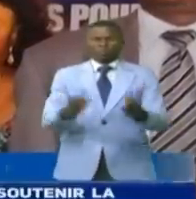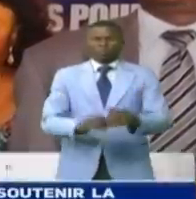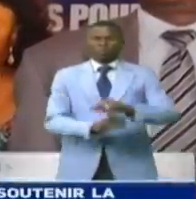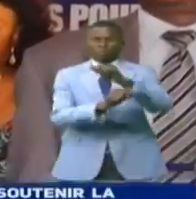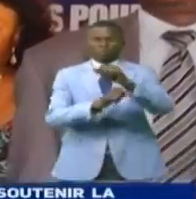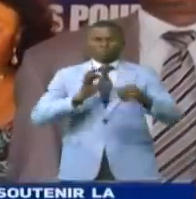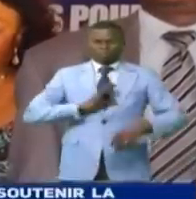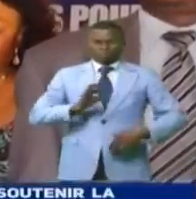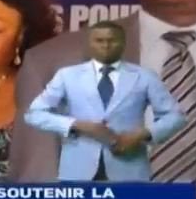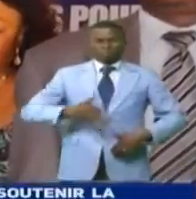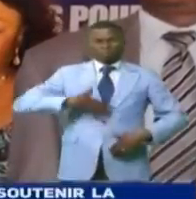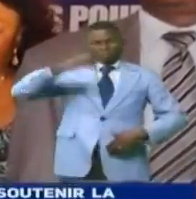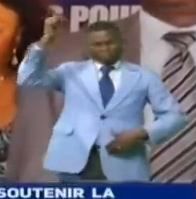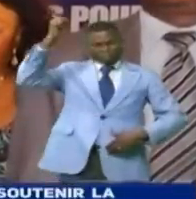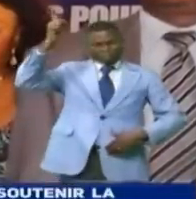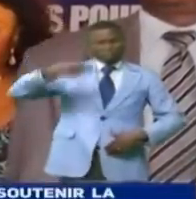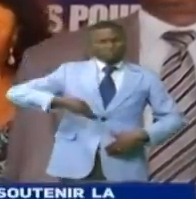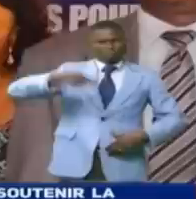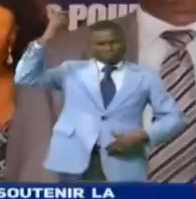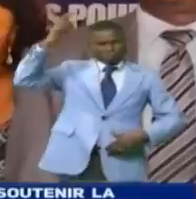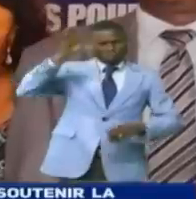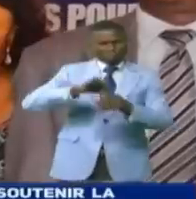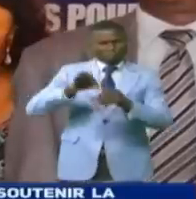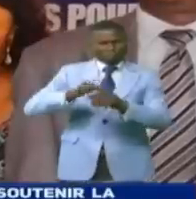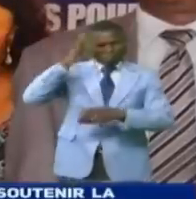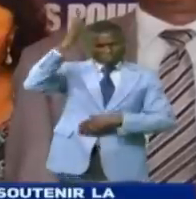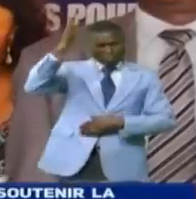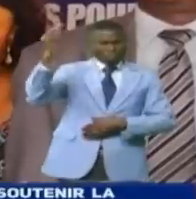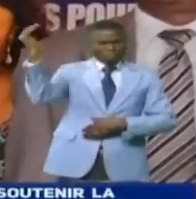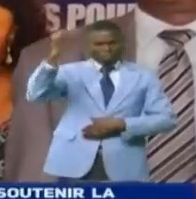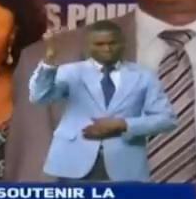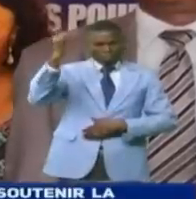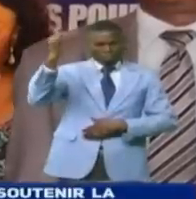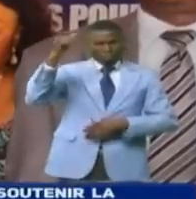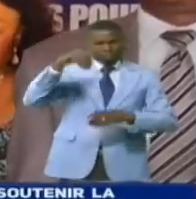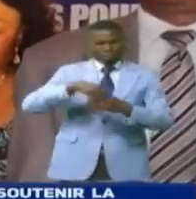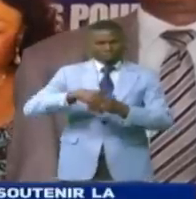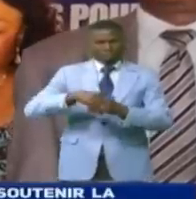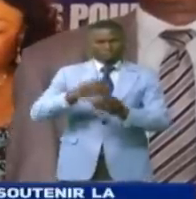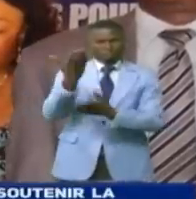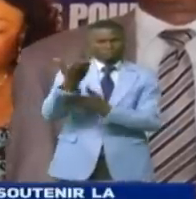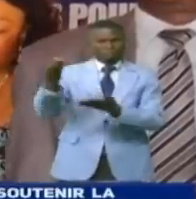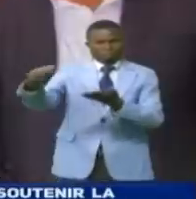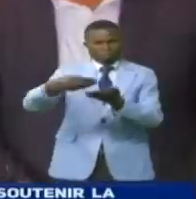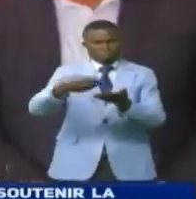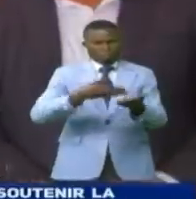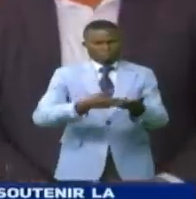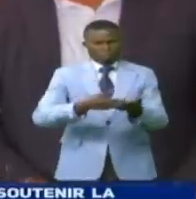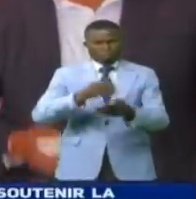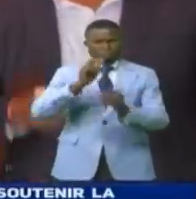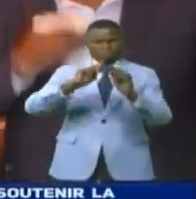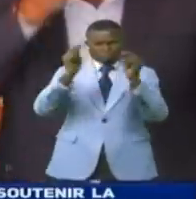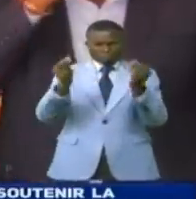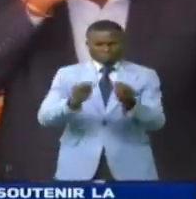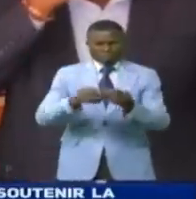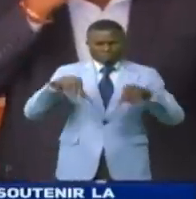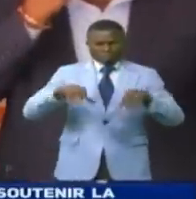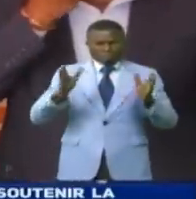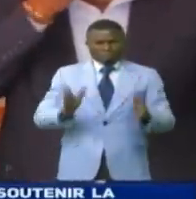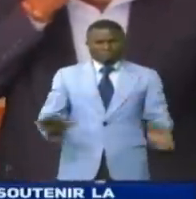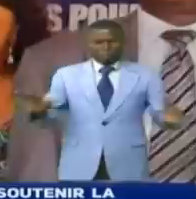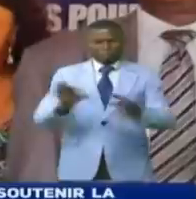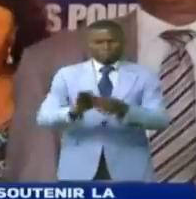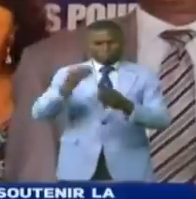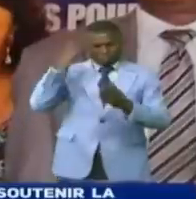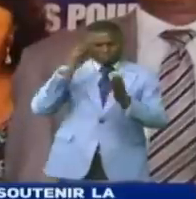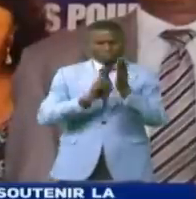qu'il puisse gagner haut la main lors du prochain scrutin. À travers cet appel de fonds, le consortium des Congolais unis